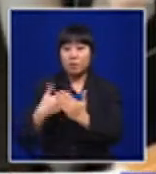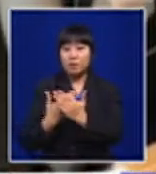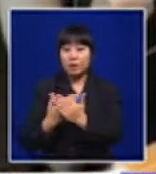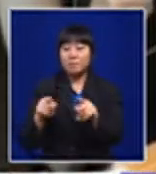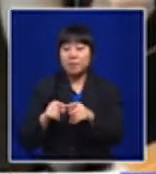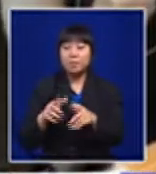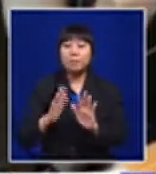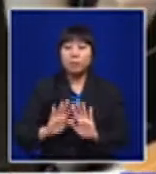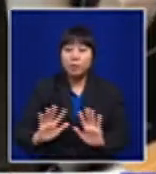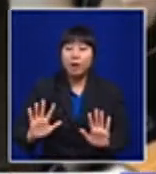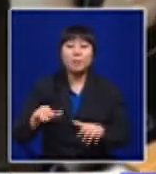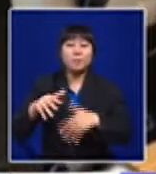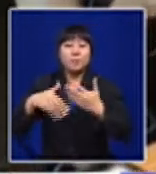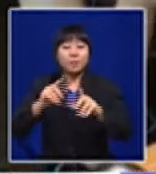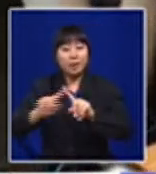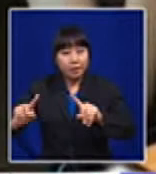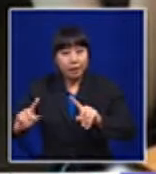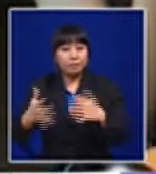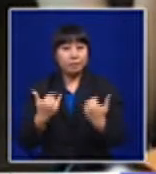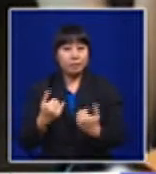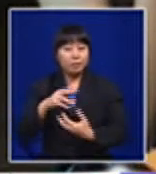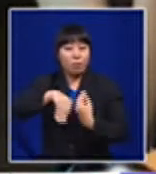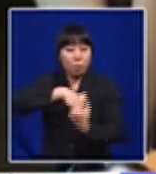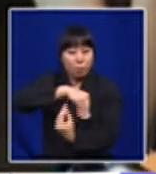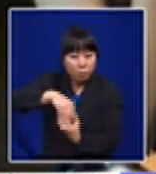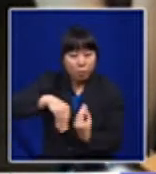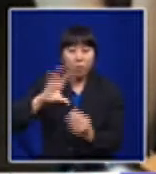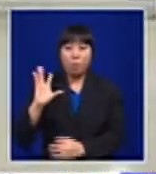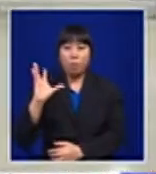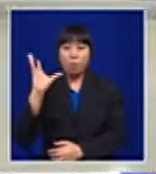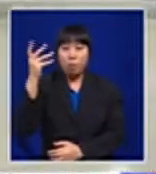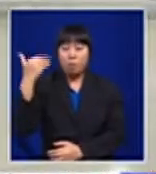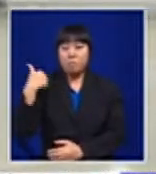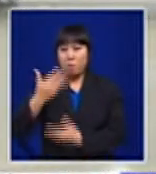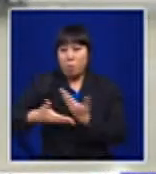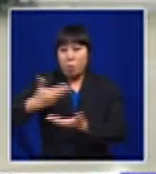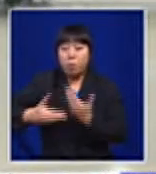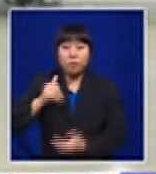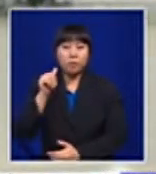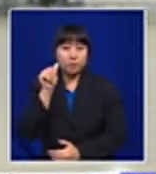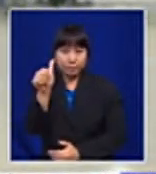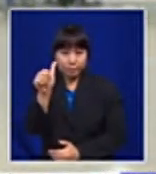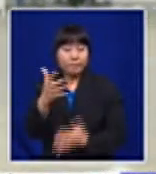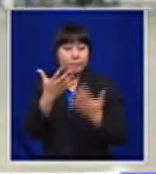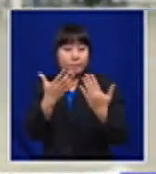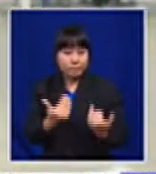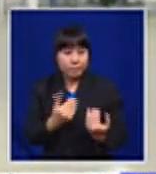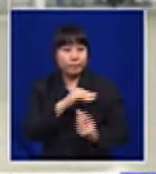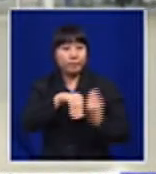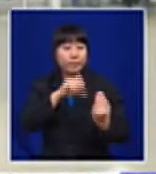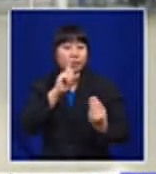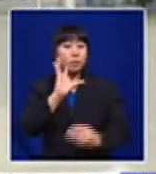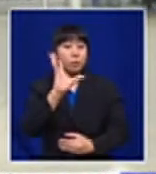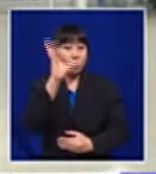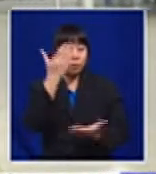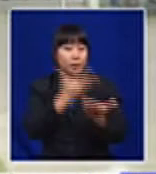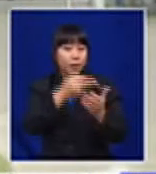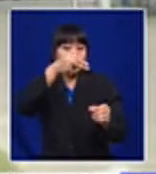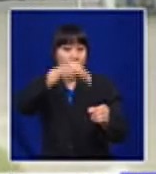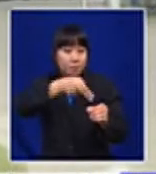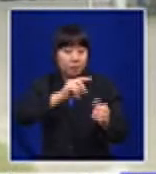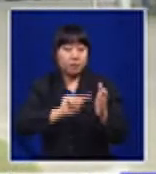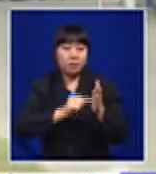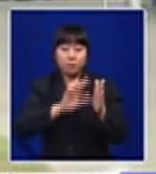แบบผ่อนคลายเชิงปริมาณทำให้สภาพคล่องในตลาดโลกมีสูงมากรวมทั้งแนวโน้มเศรษฐกิจโลกและราคาน้ำมันที่เ